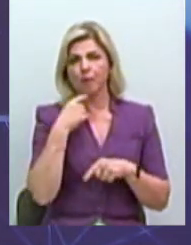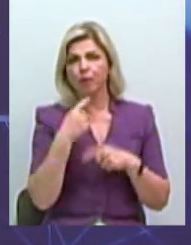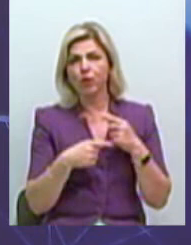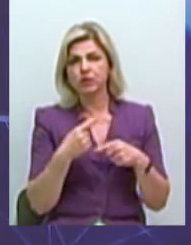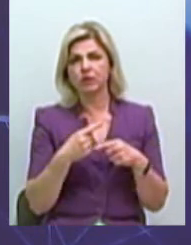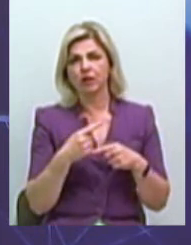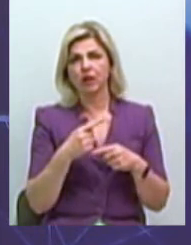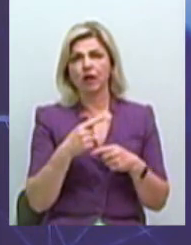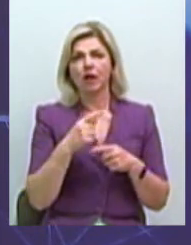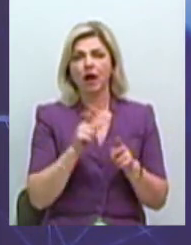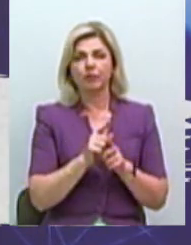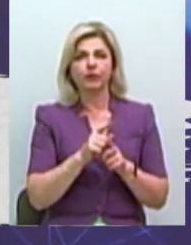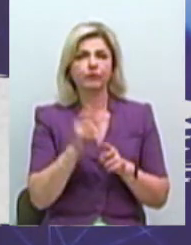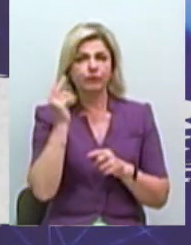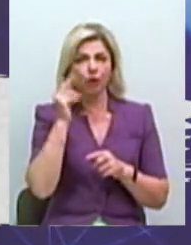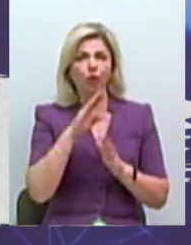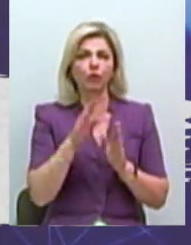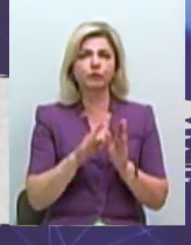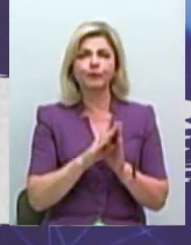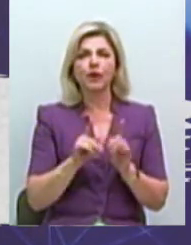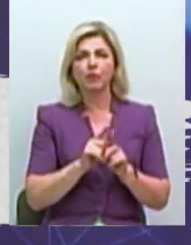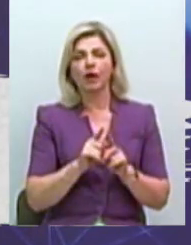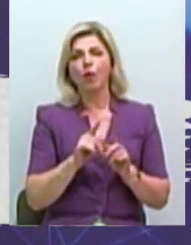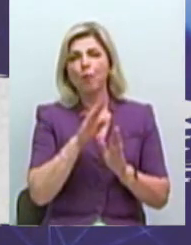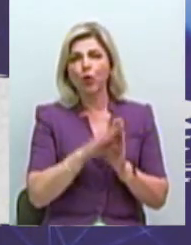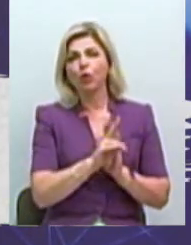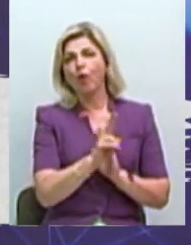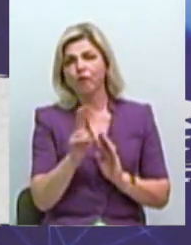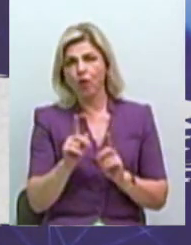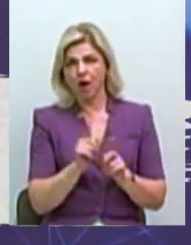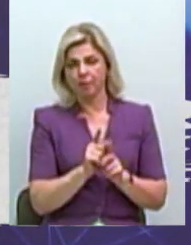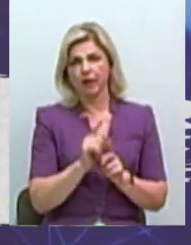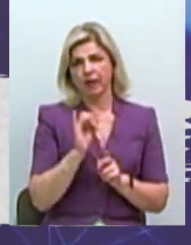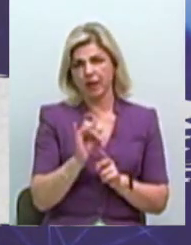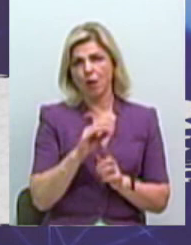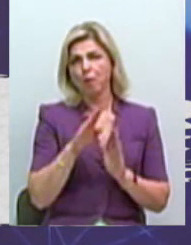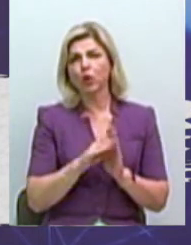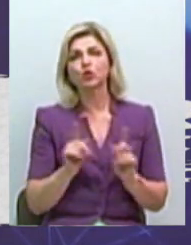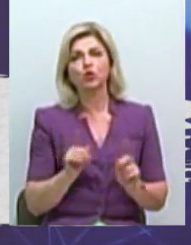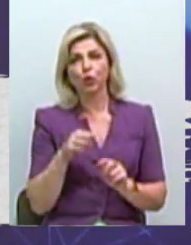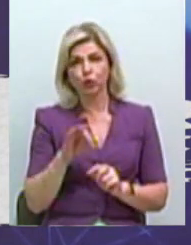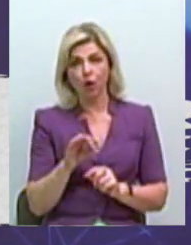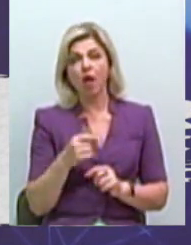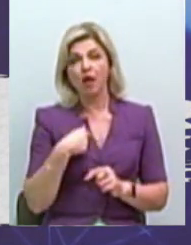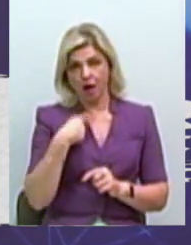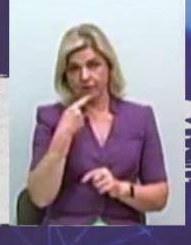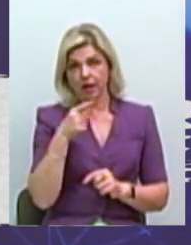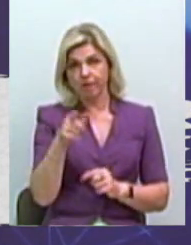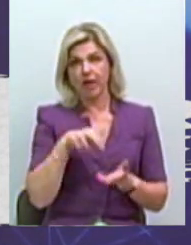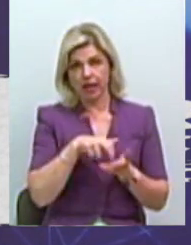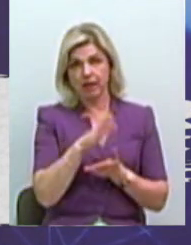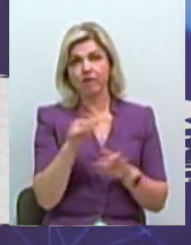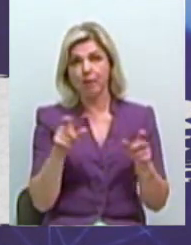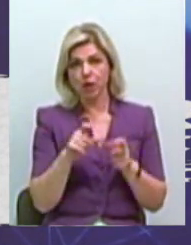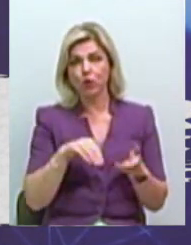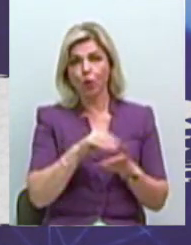під когось і щось. На жаль, якщо ви, знову ж таки, я починав з того, ви зайдіть магазин, купіть іграшку дитині, ви побачите,